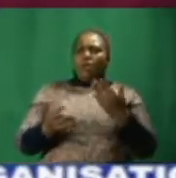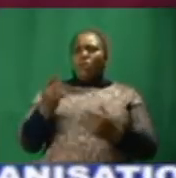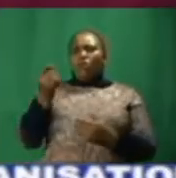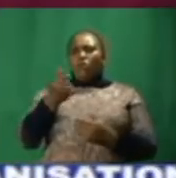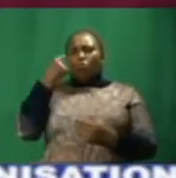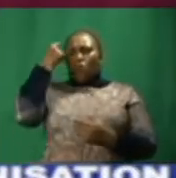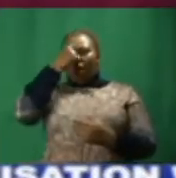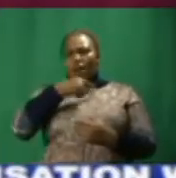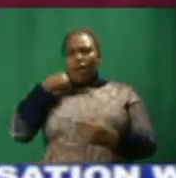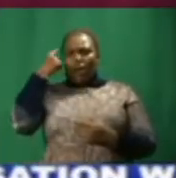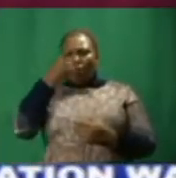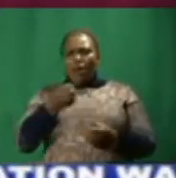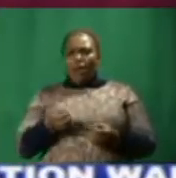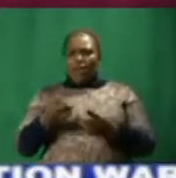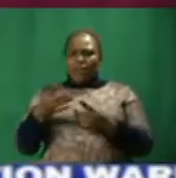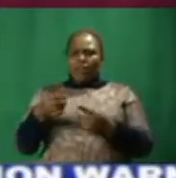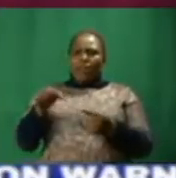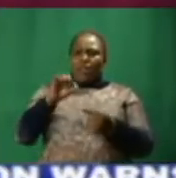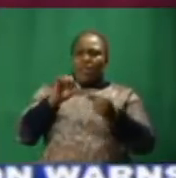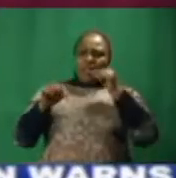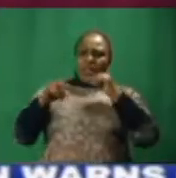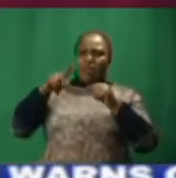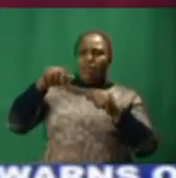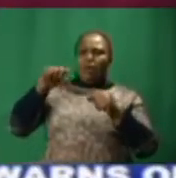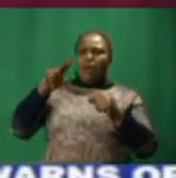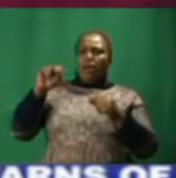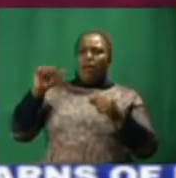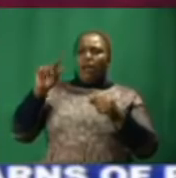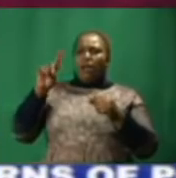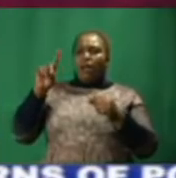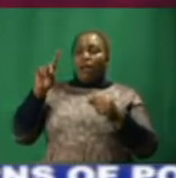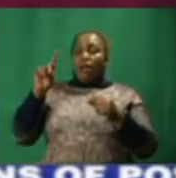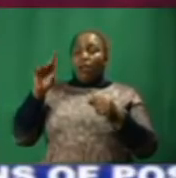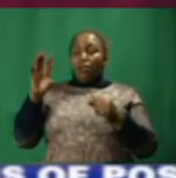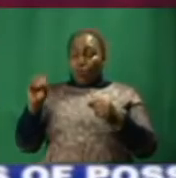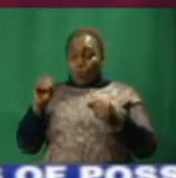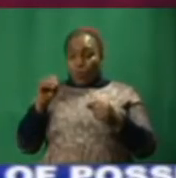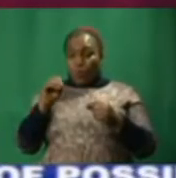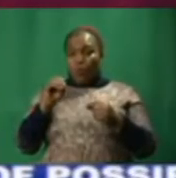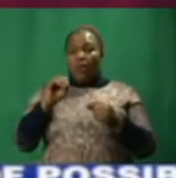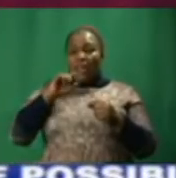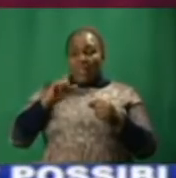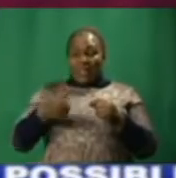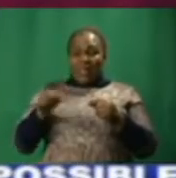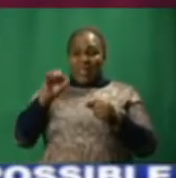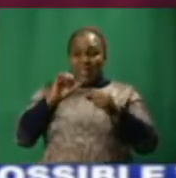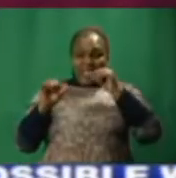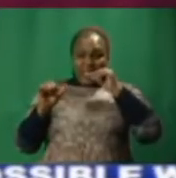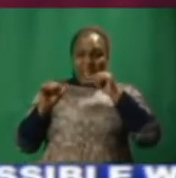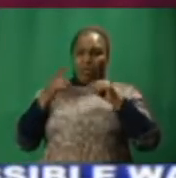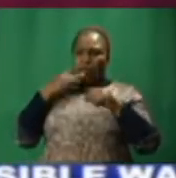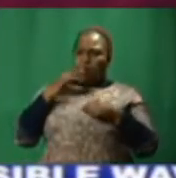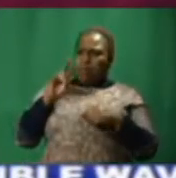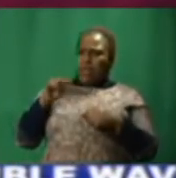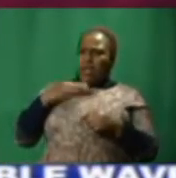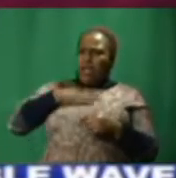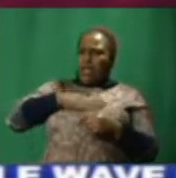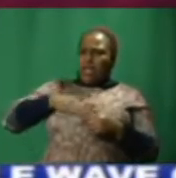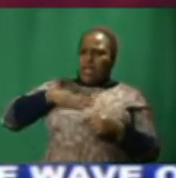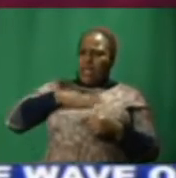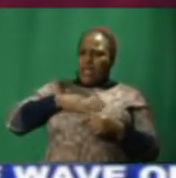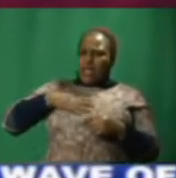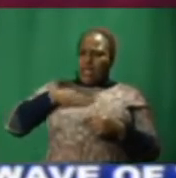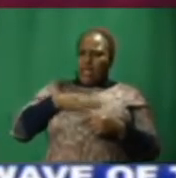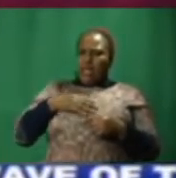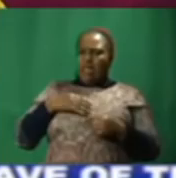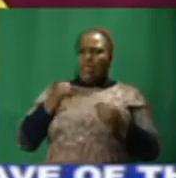awalambalwa umnikele uphanando umfana abengcono but now utawuba bathi umfana uyashisa uyazama kumnika wena phanando ubathene reshi uyamgcobisa lokho lokumgcobisa